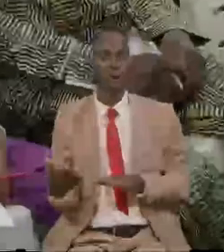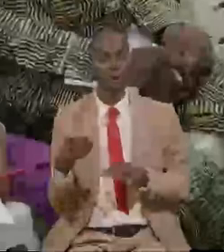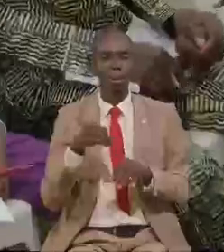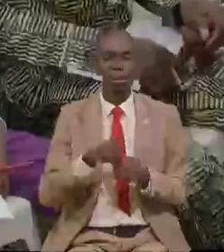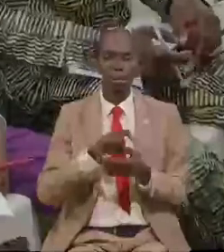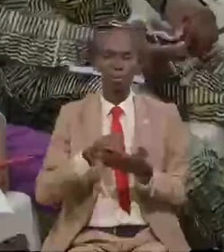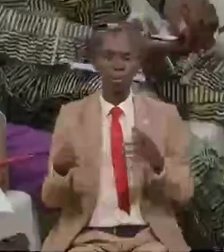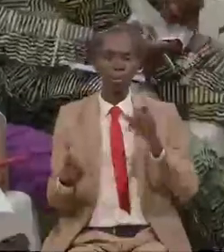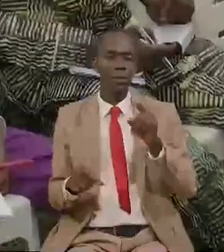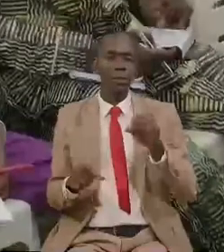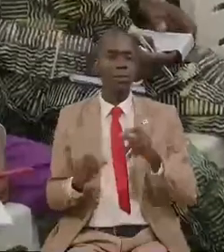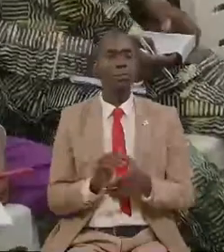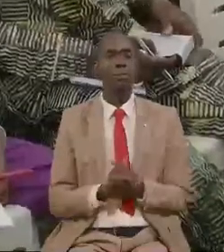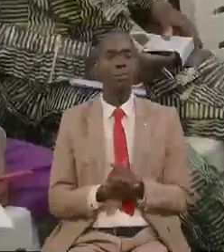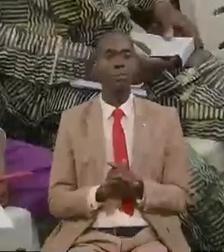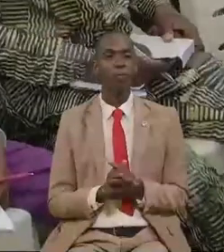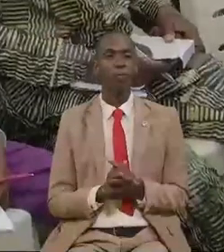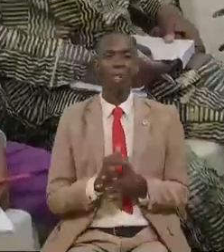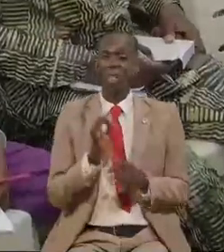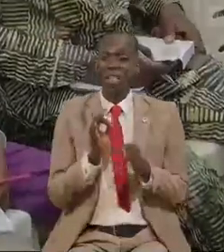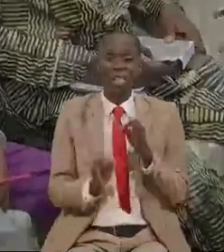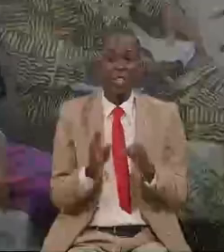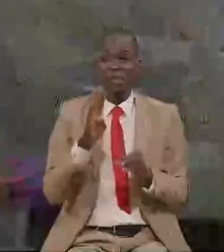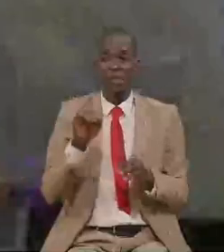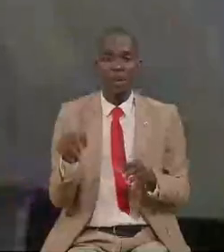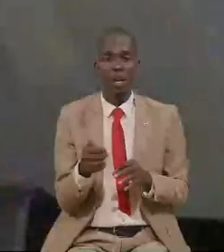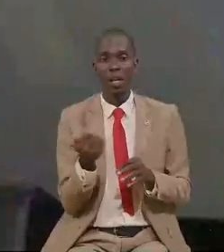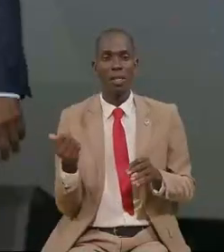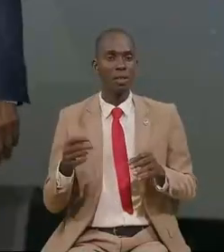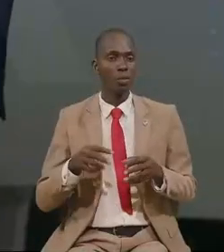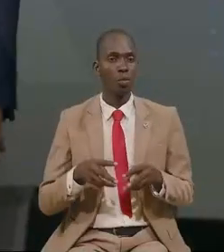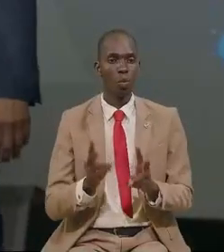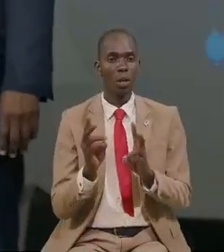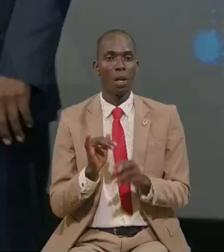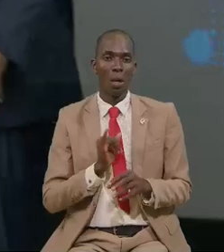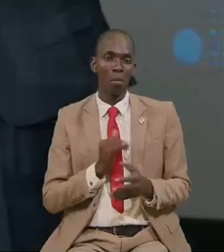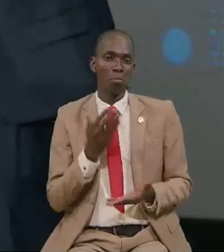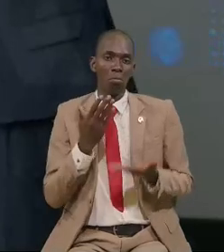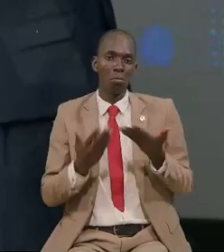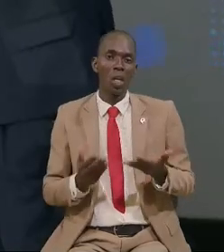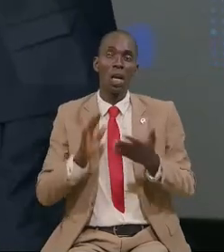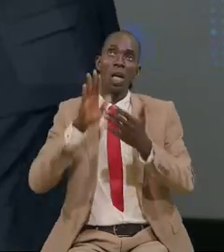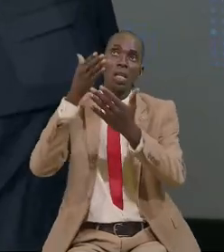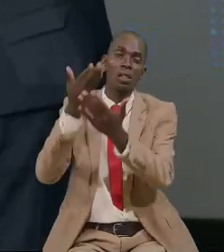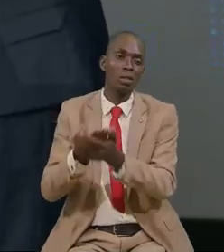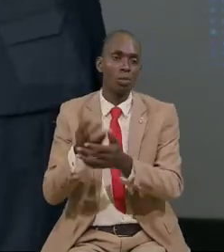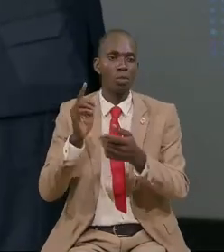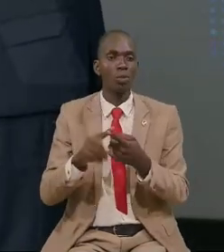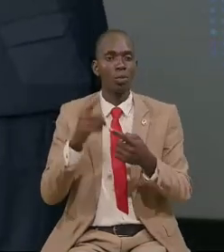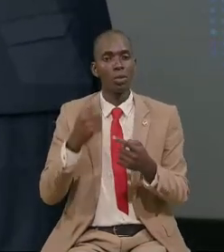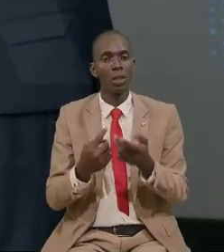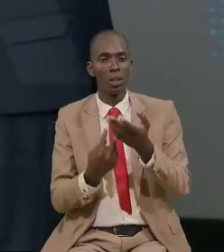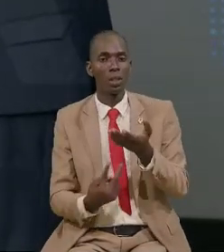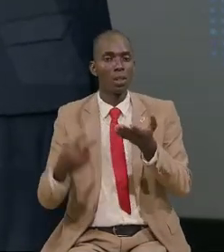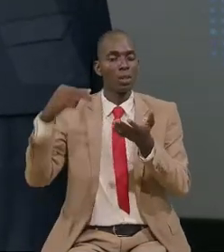dit, pour parvenir, si je puis, à la résurrection d'entre les morts. Verset